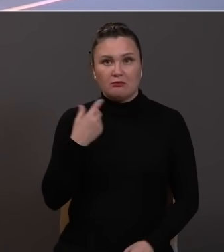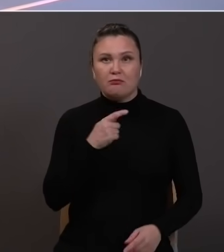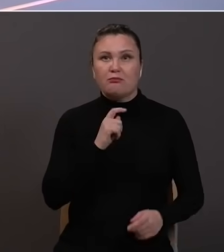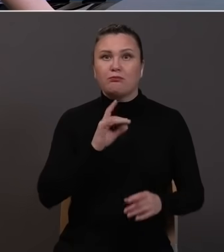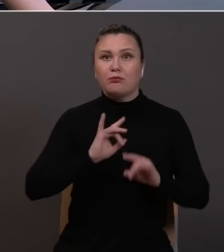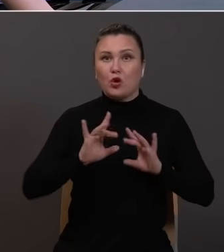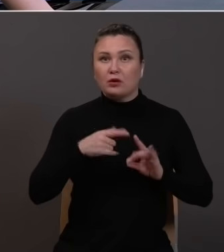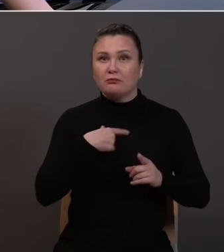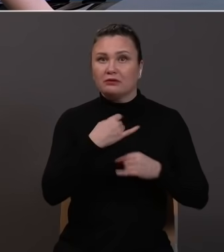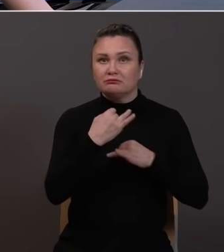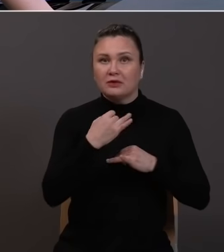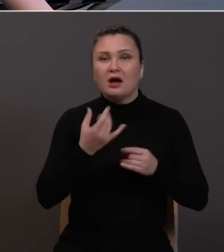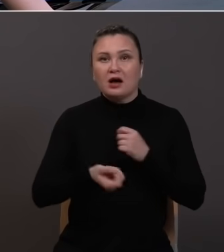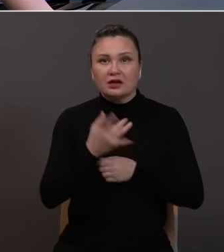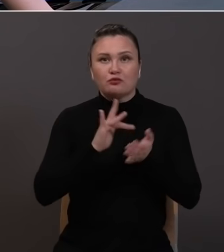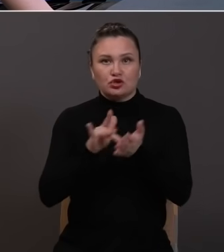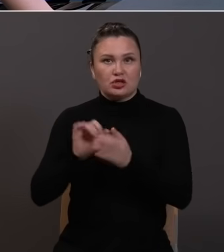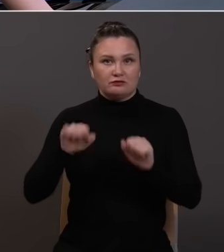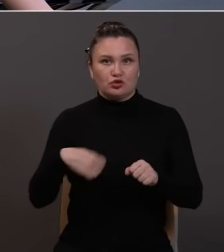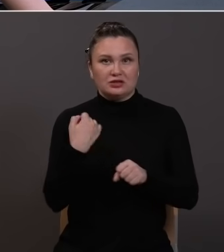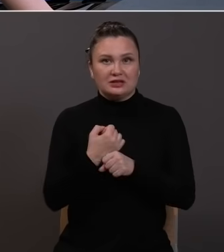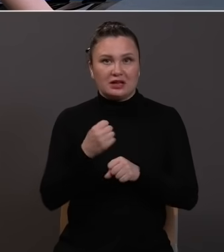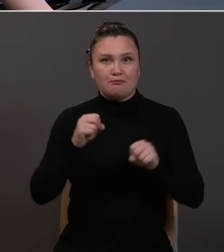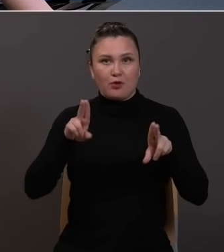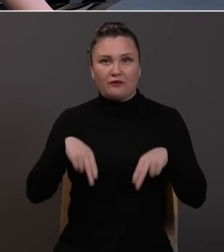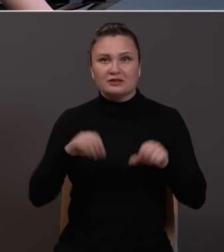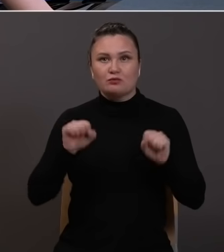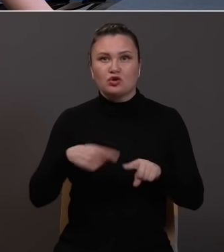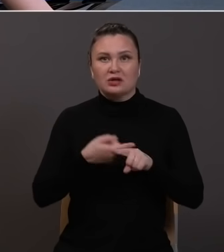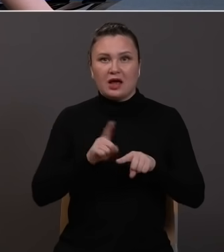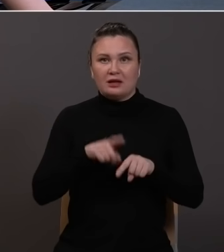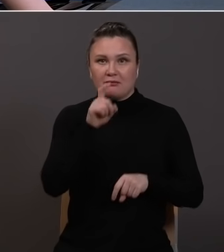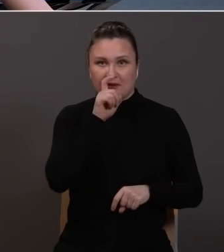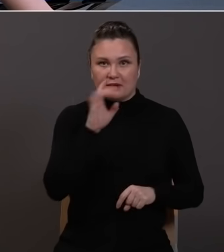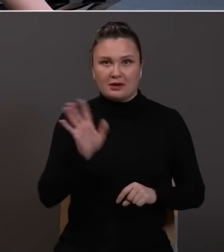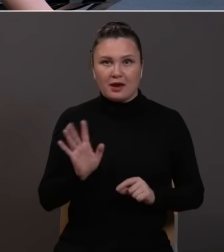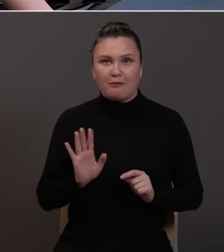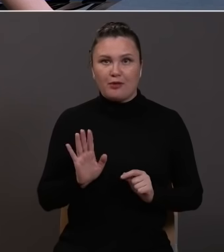что путешествие, оказывается, можно сделать профессией, можно на этом неплохо